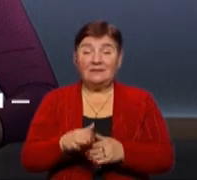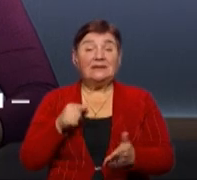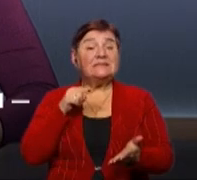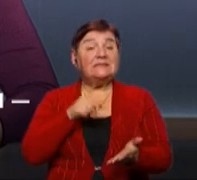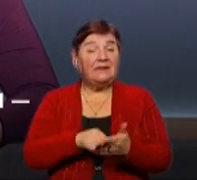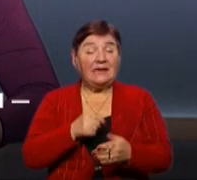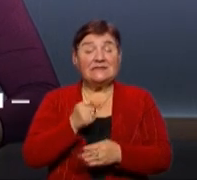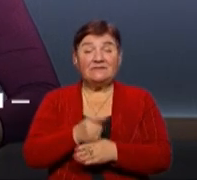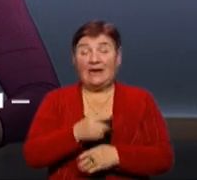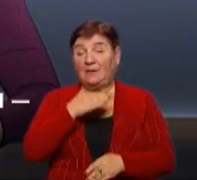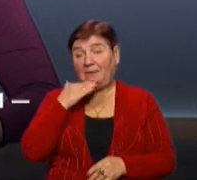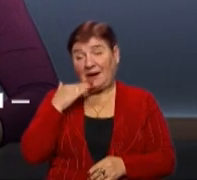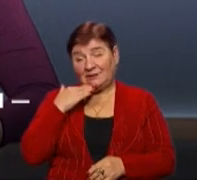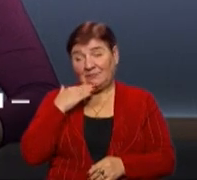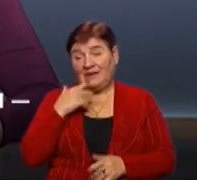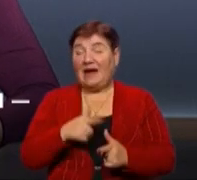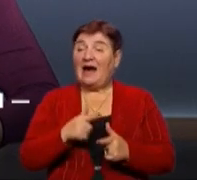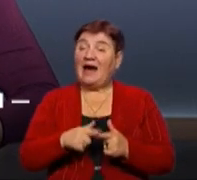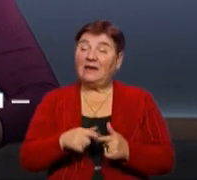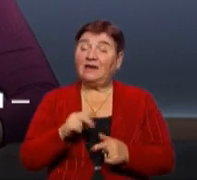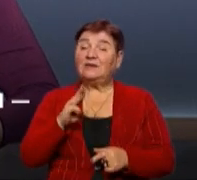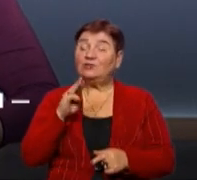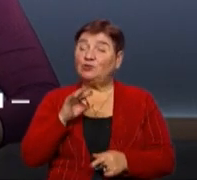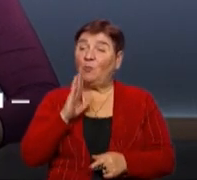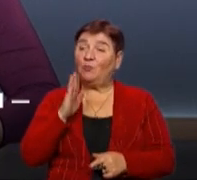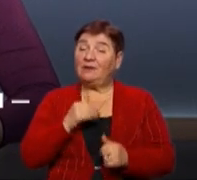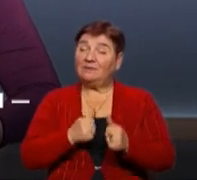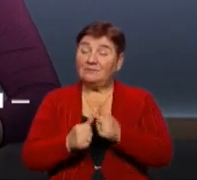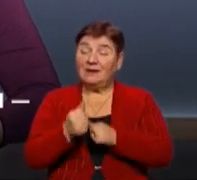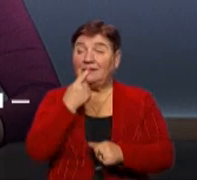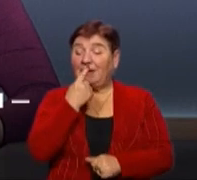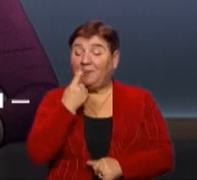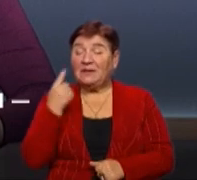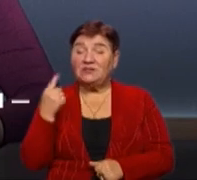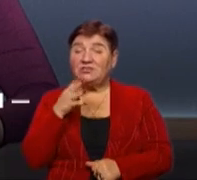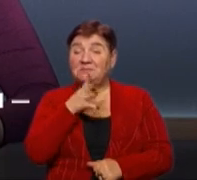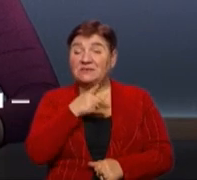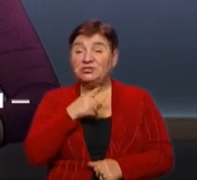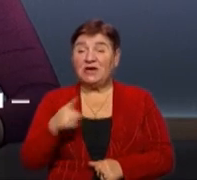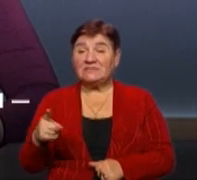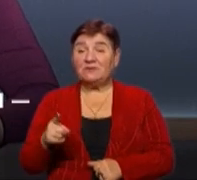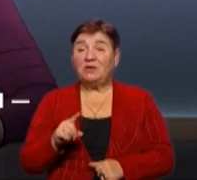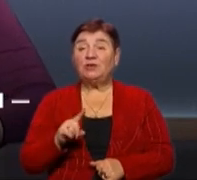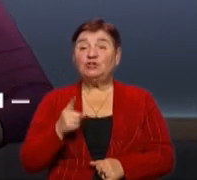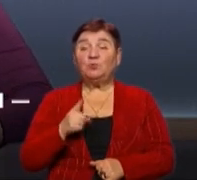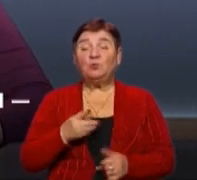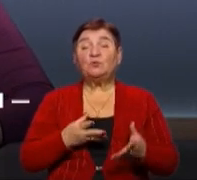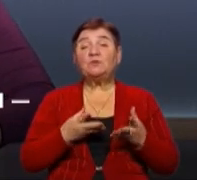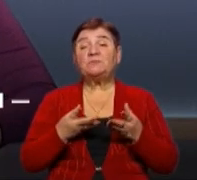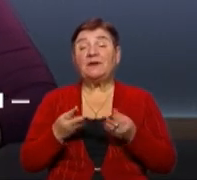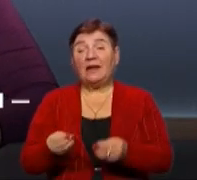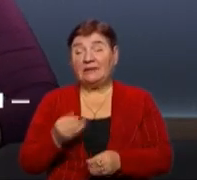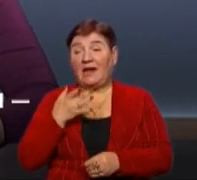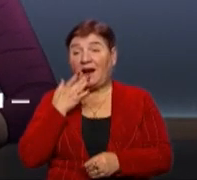багато стоїть на порядку денному, але що в пріоритеті? Тобто, що найближчим часом має, чому має посприяти